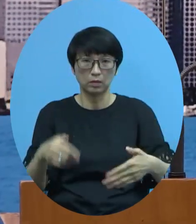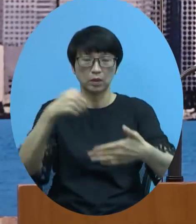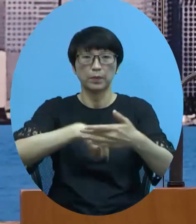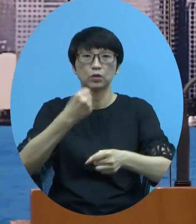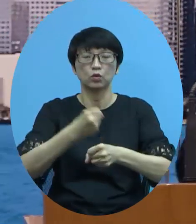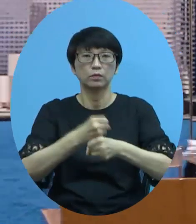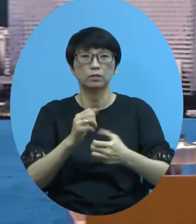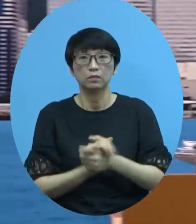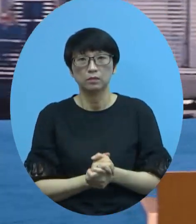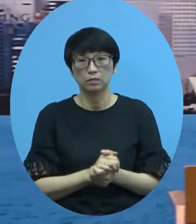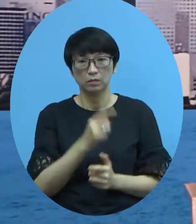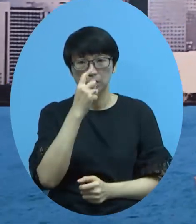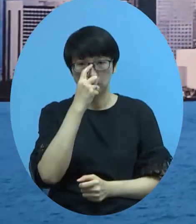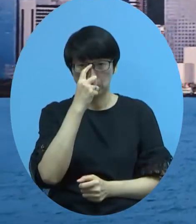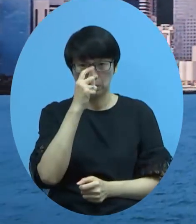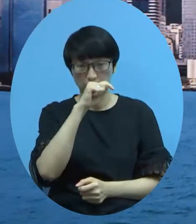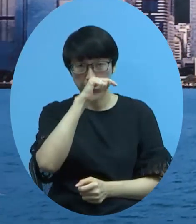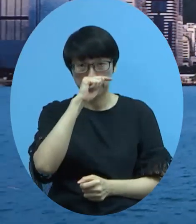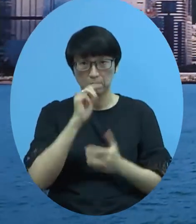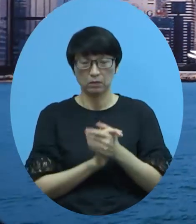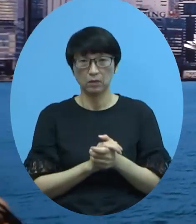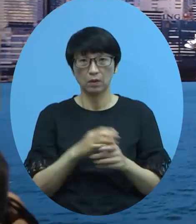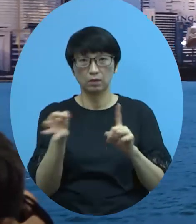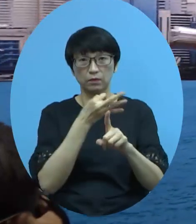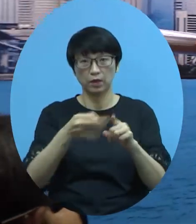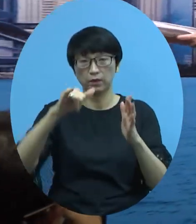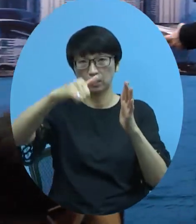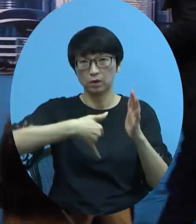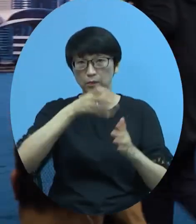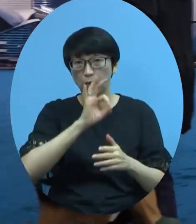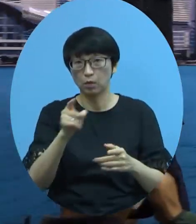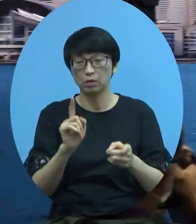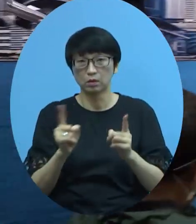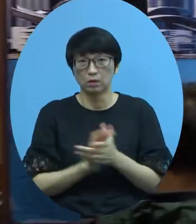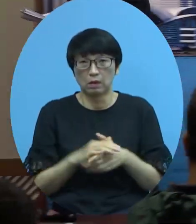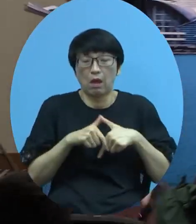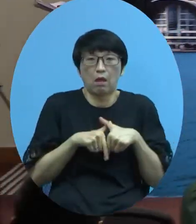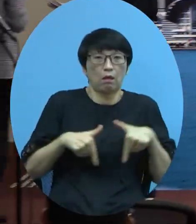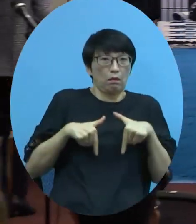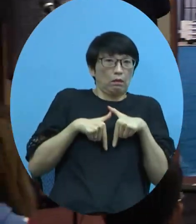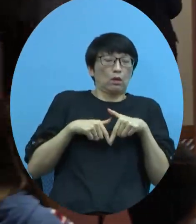是的。